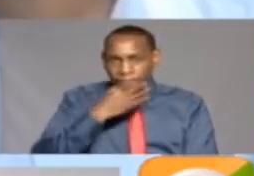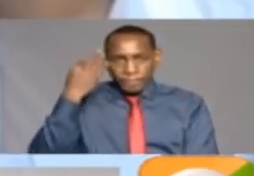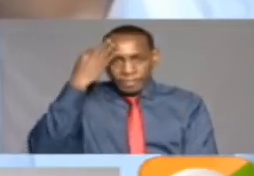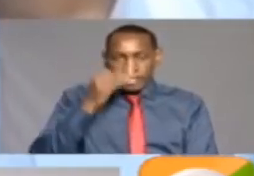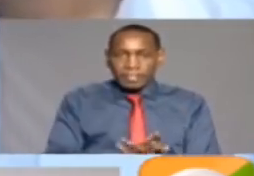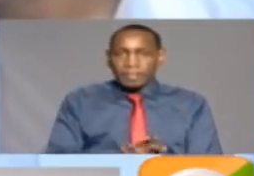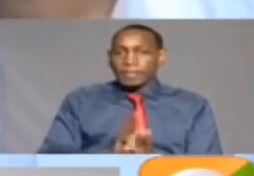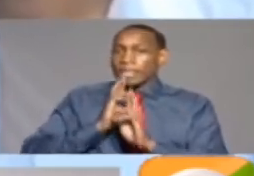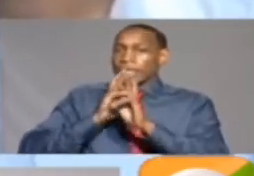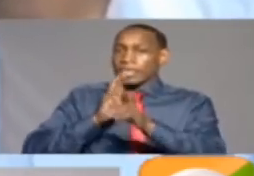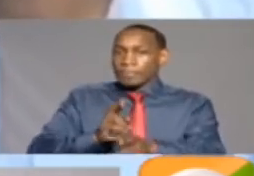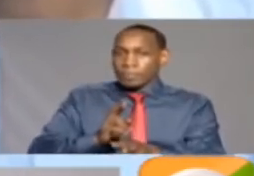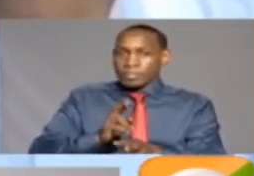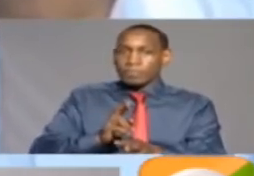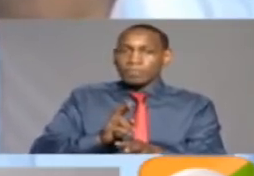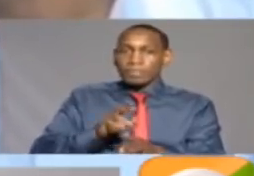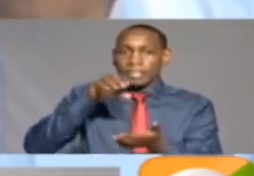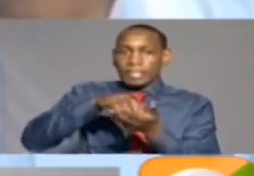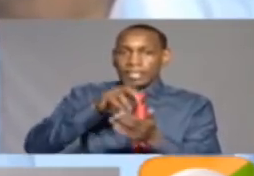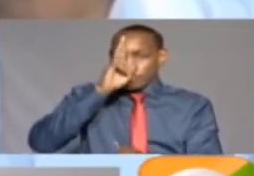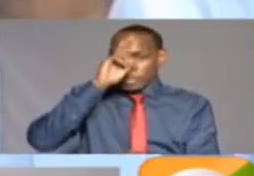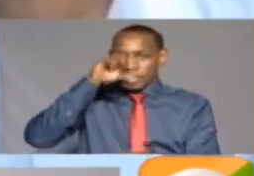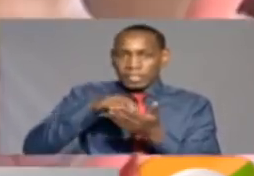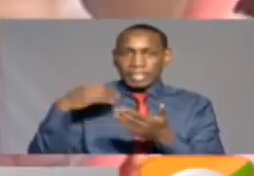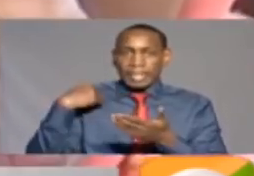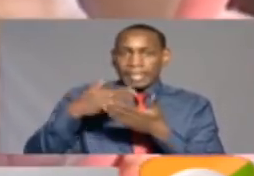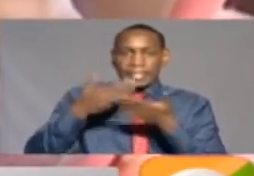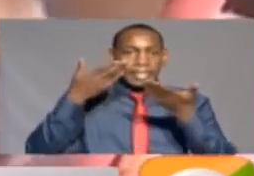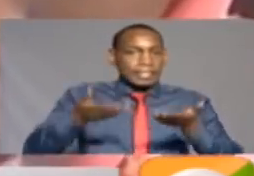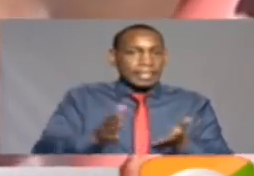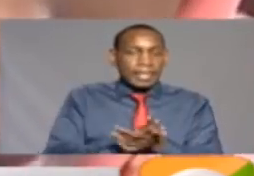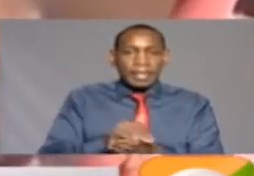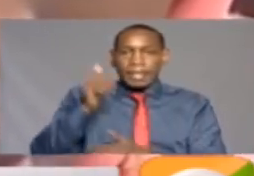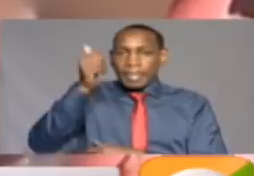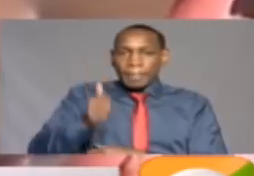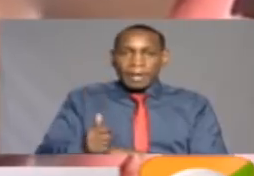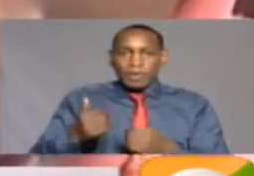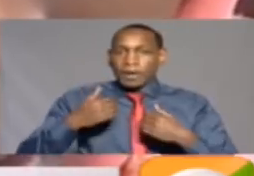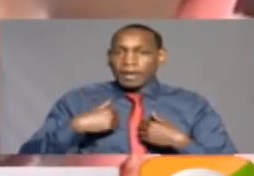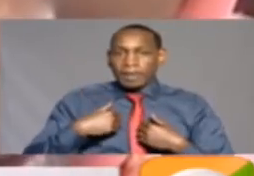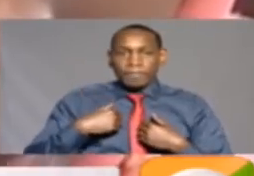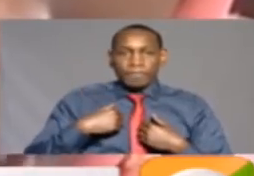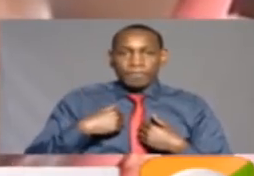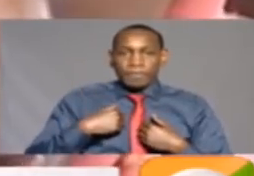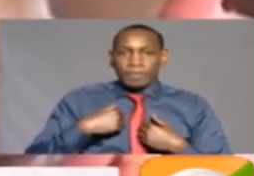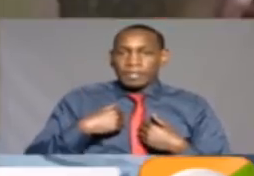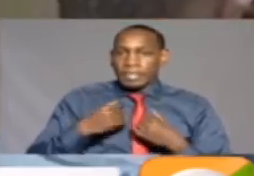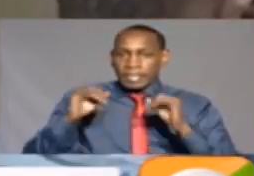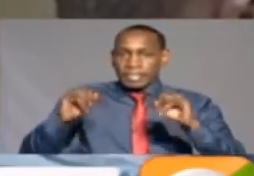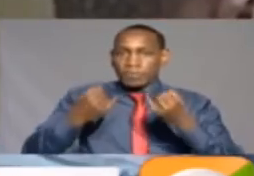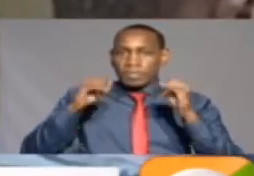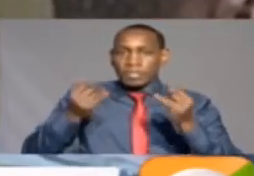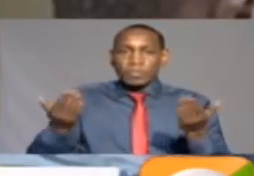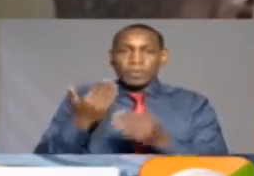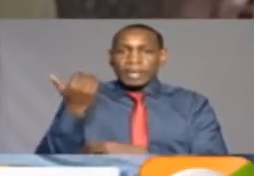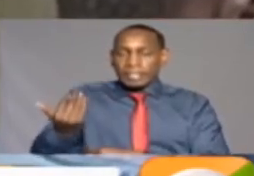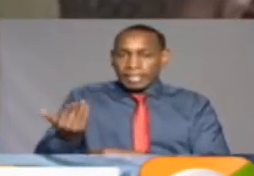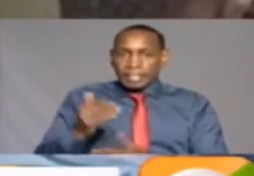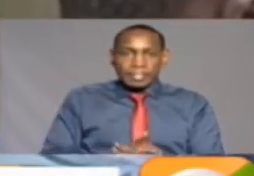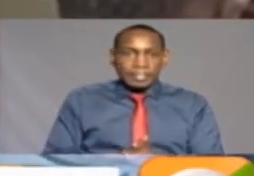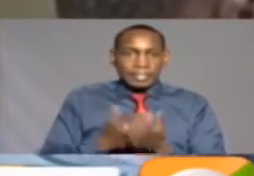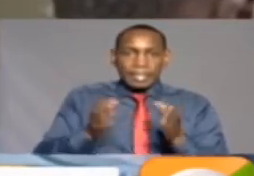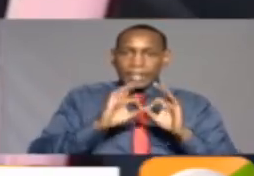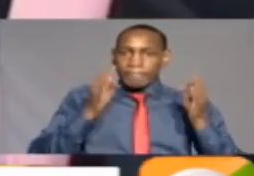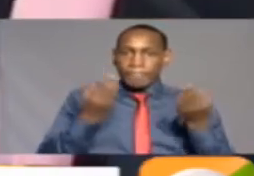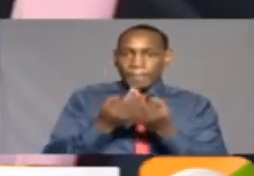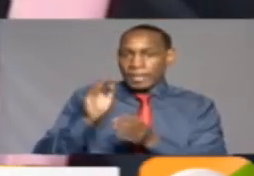Wameripoti kisa hiki kwa maafisa wa polisi, ila kufikia sasa bado hawajapokea taarifa za aliko mtoto huyo. Kilichoko kwa sasa ni kwa